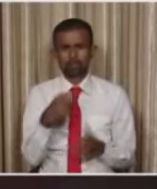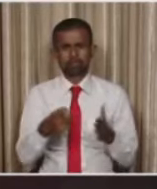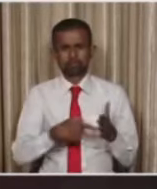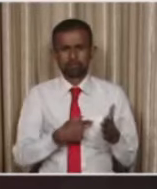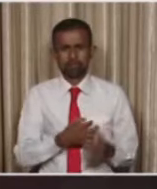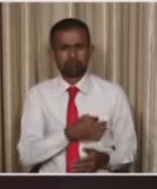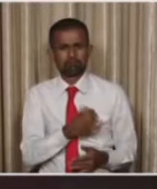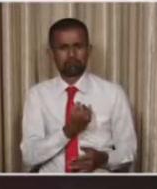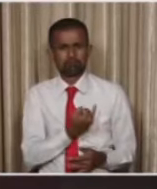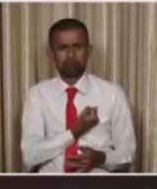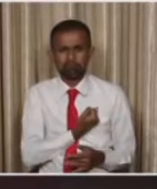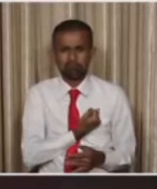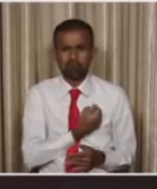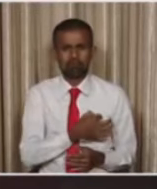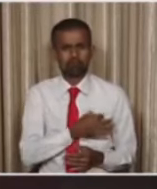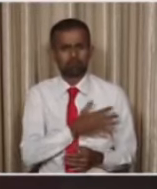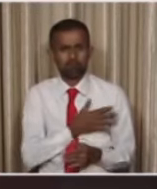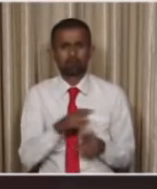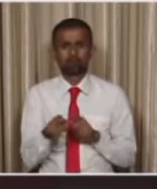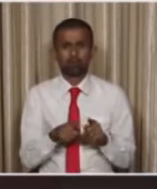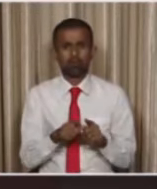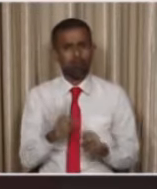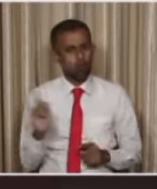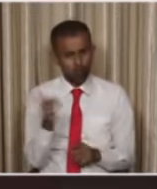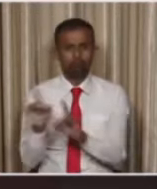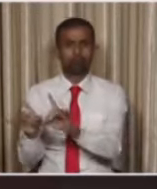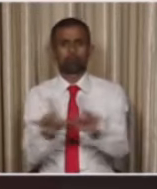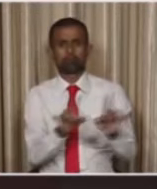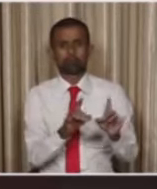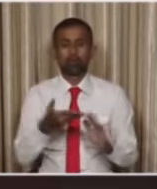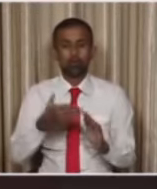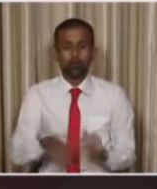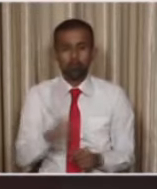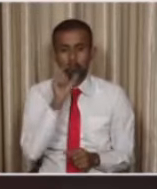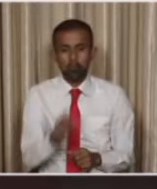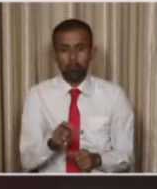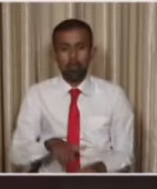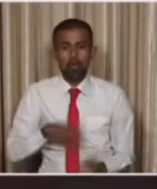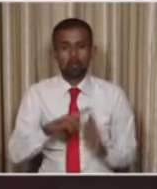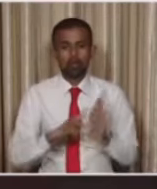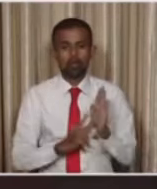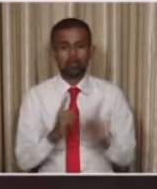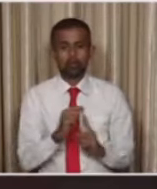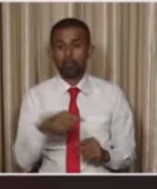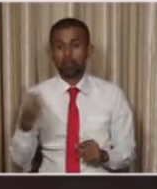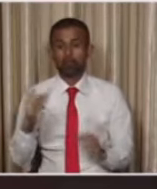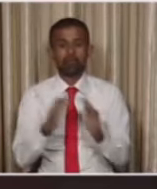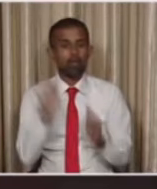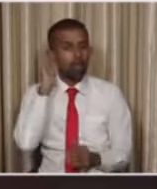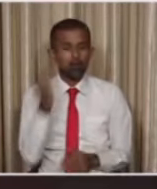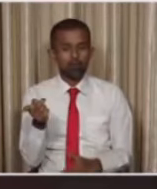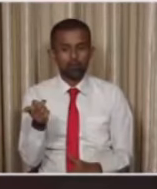කොහකටදයි මේ ක්‍රෝධයයි ඒ බඩු සෙට් එකේම එහෙම තමයි. දැන් ගමක ගන්නකො ගම ප්‍රධාන ජීවිකාරය අල්ලප ෙර හනු මිිය කොමති